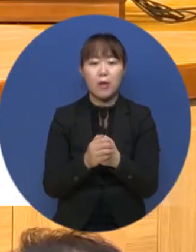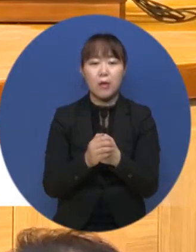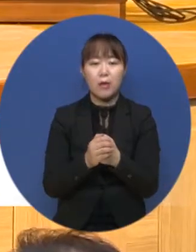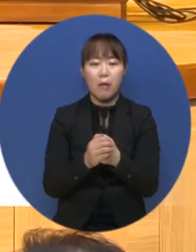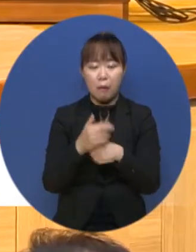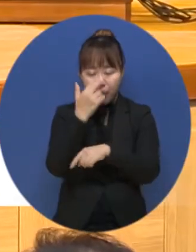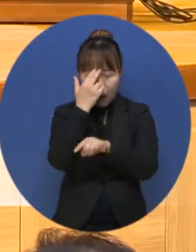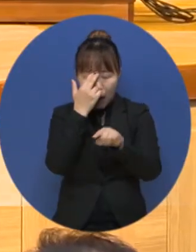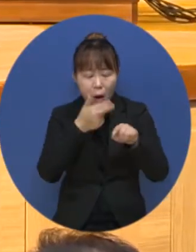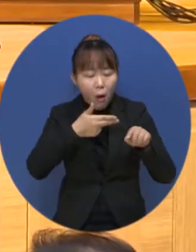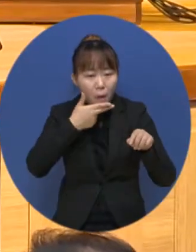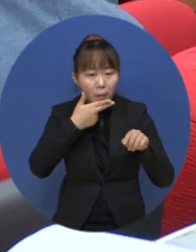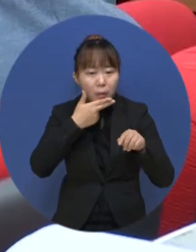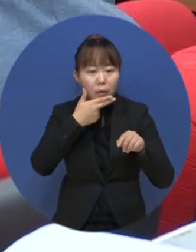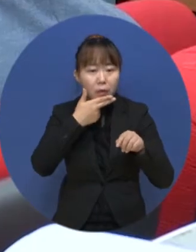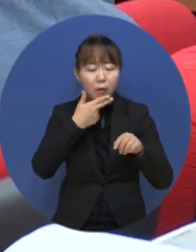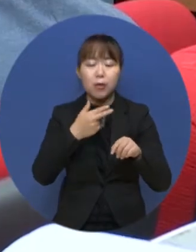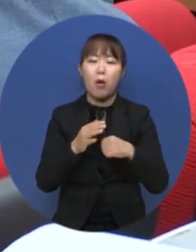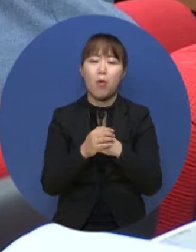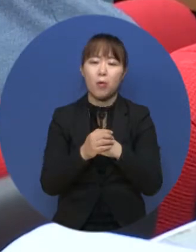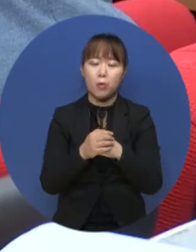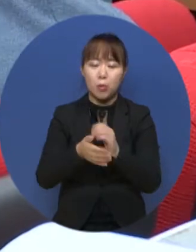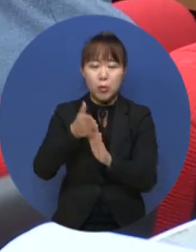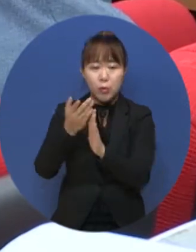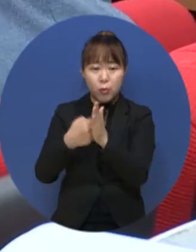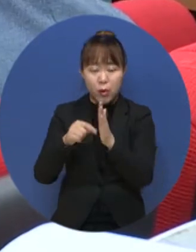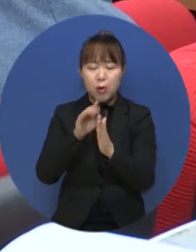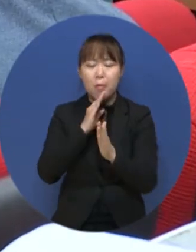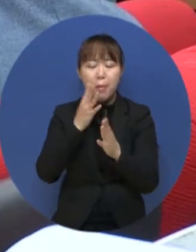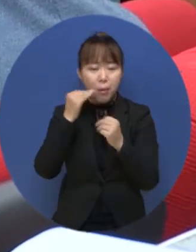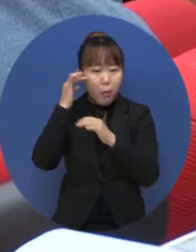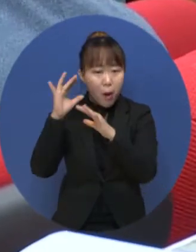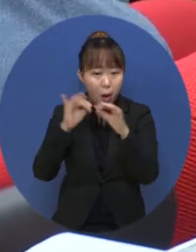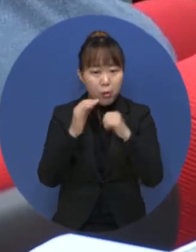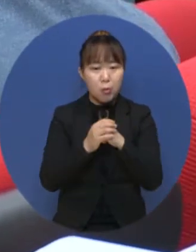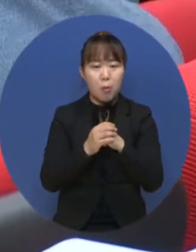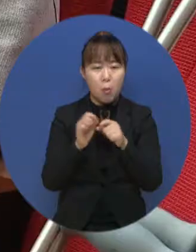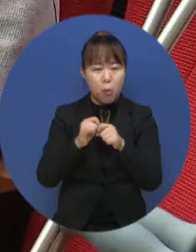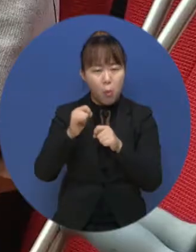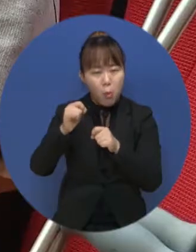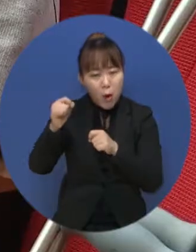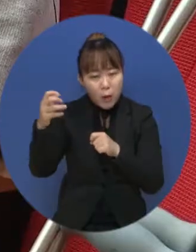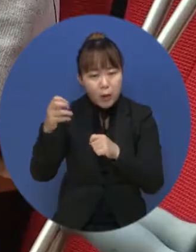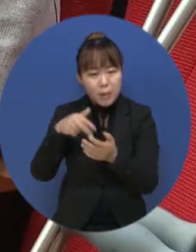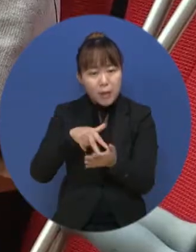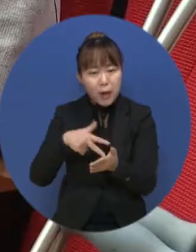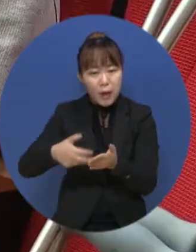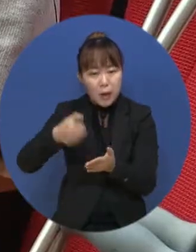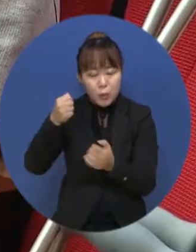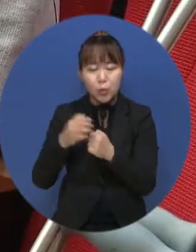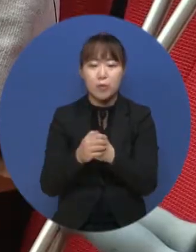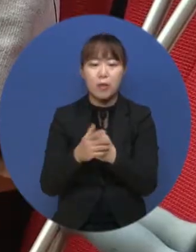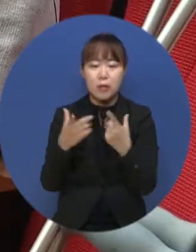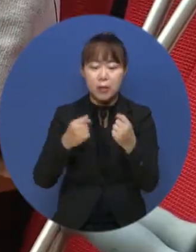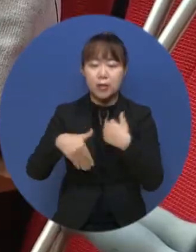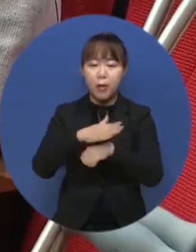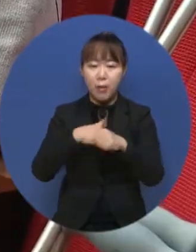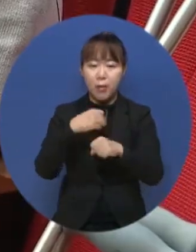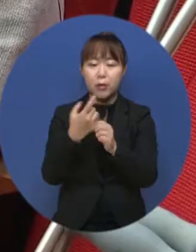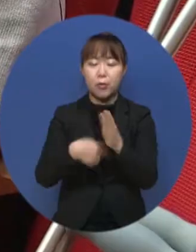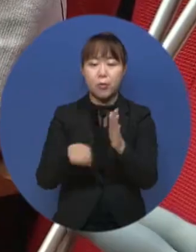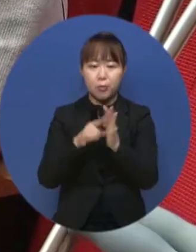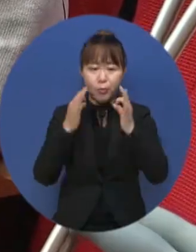향한 많은 분들의 뜨거운 열정을 느꼈다며 장기적인 시각을 갖고 무장애 도시 조성을 위해 최선을 다하겠다고